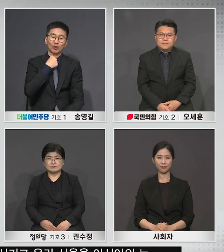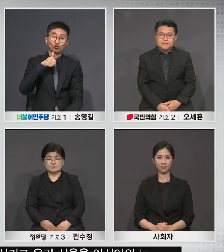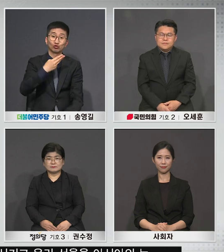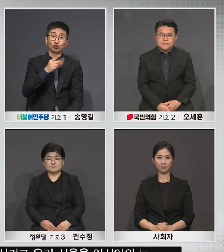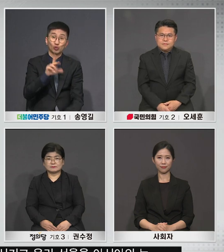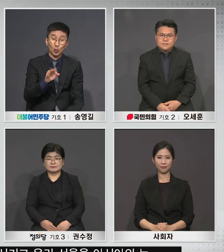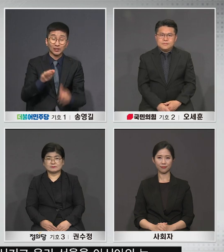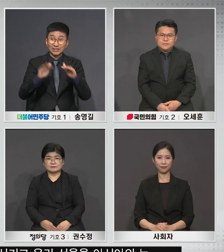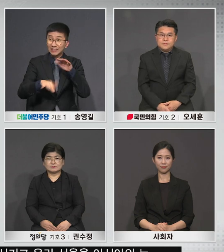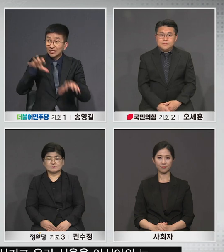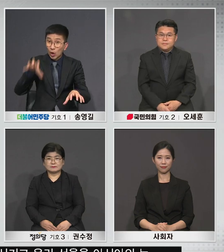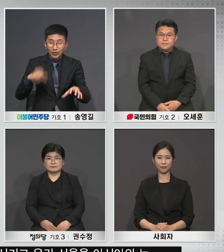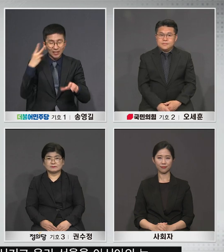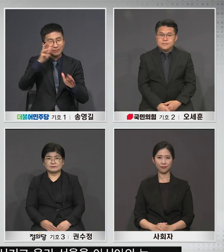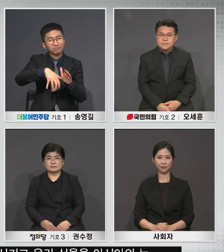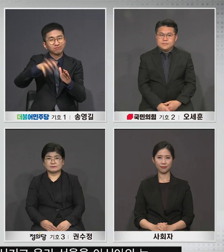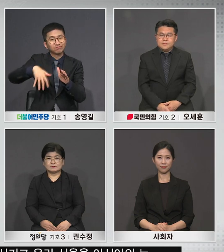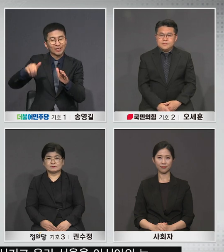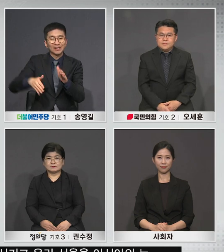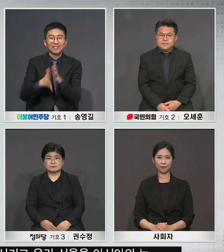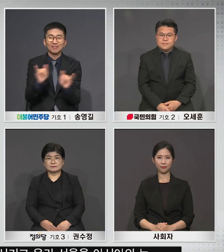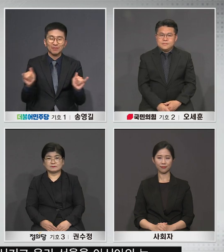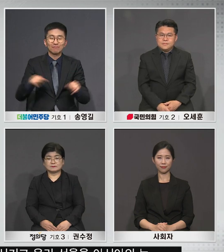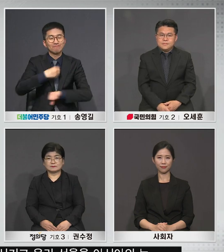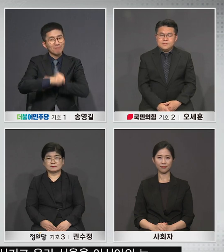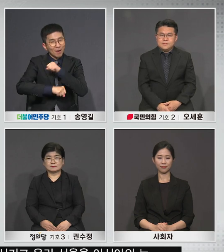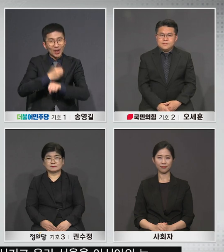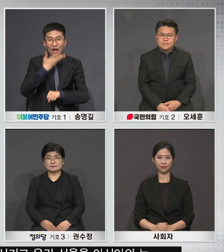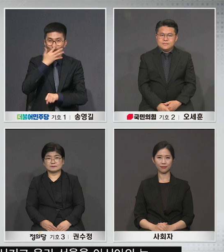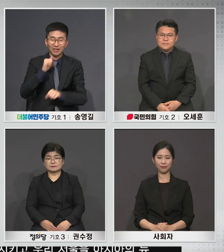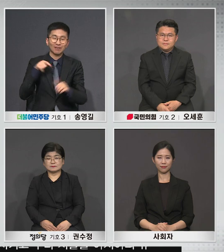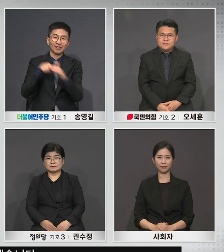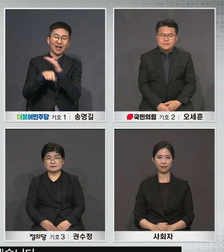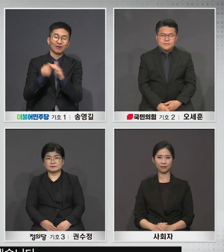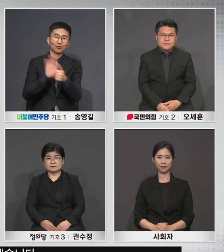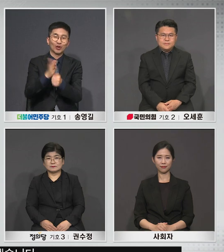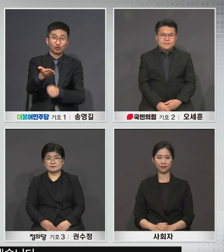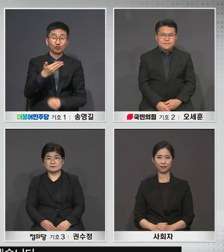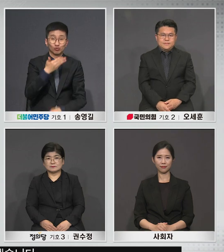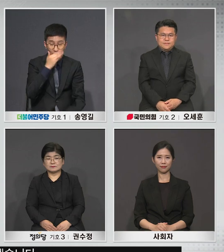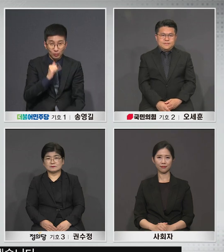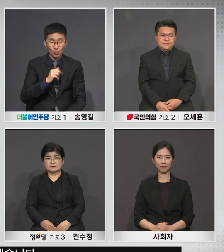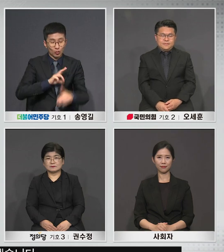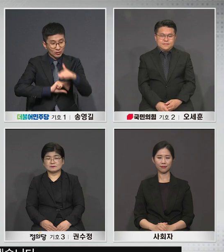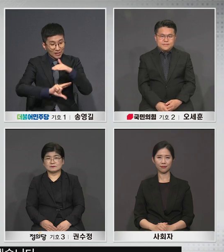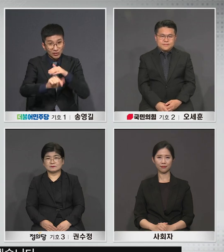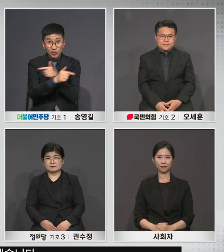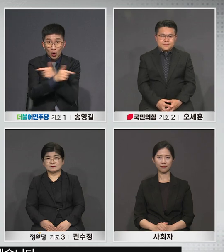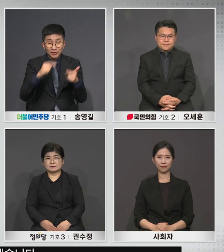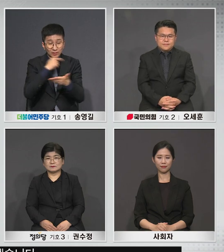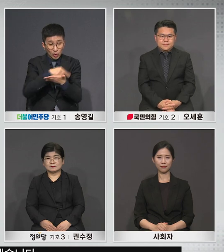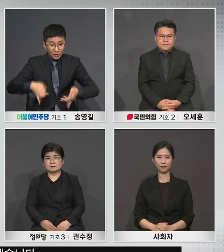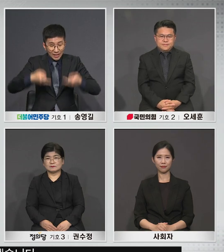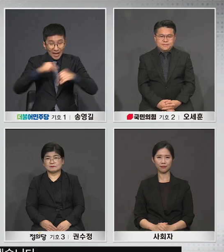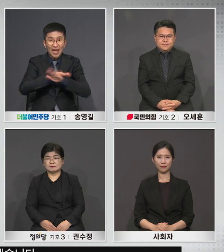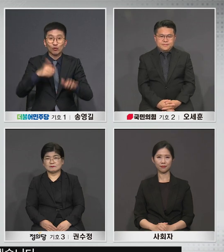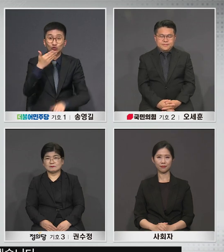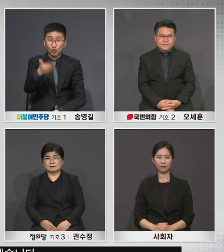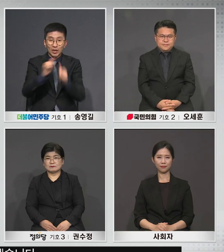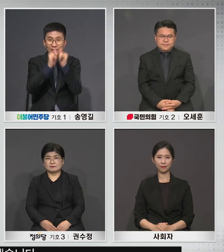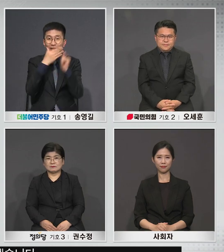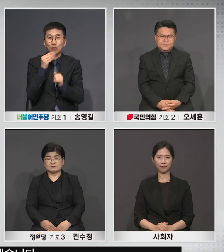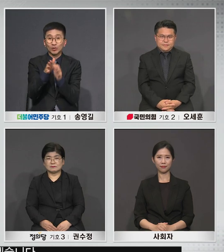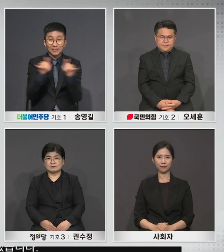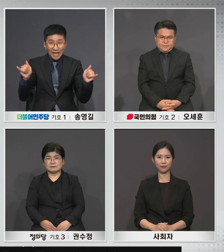돌려드리겠습니다. 만성적인 서울 지하철공사 적자를 해소하고 수많은 사회복지사, 요양노동자들의 사회복지사들의